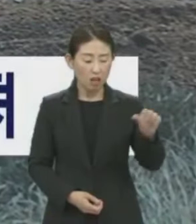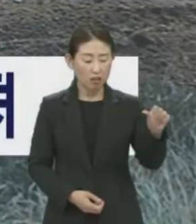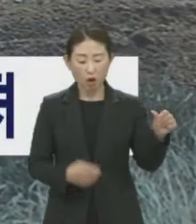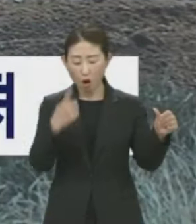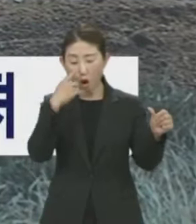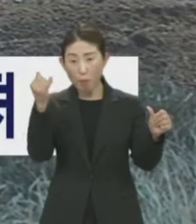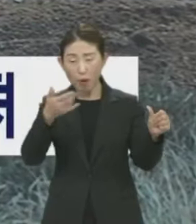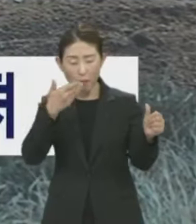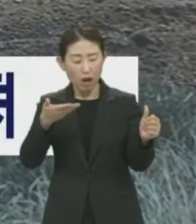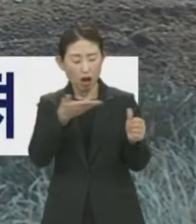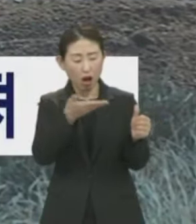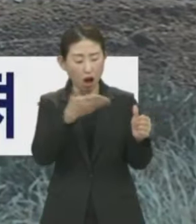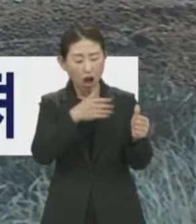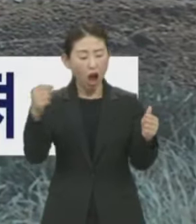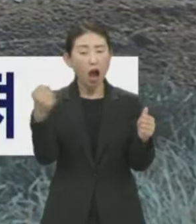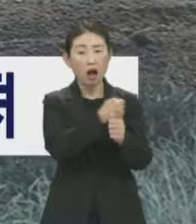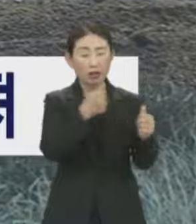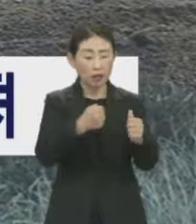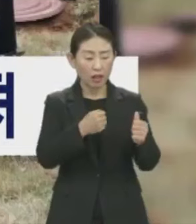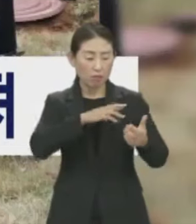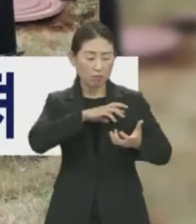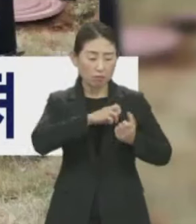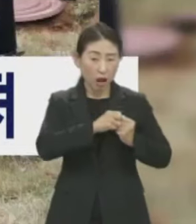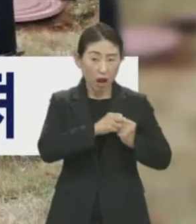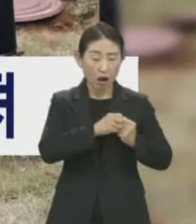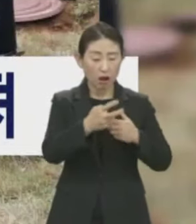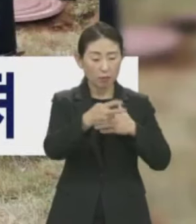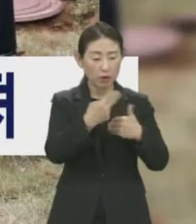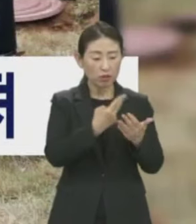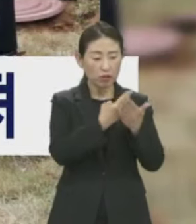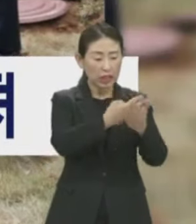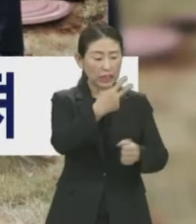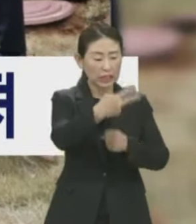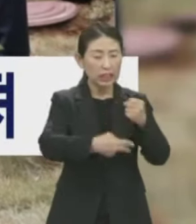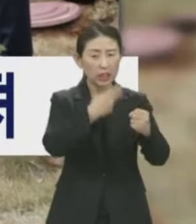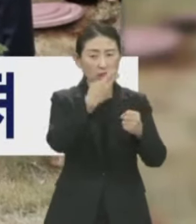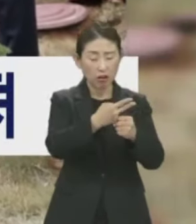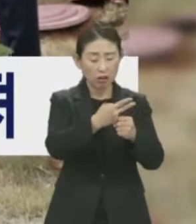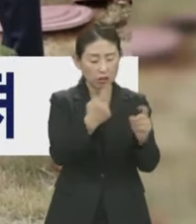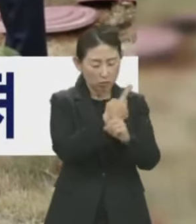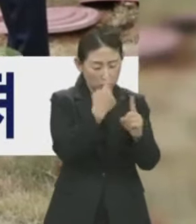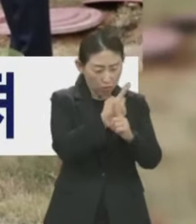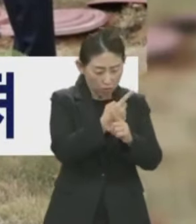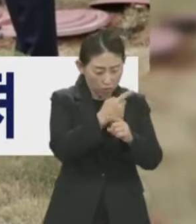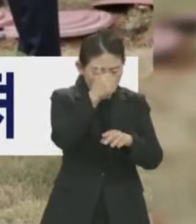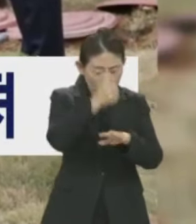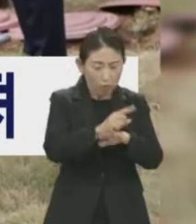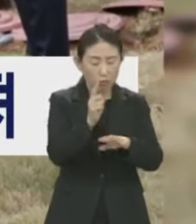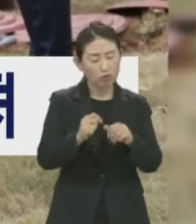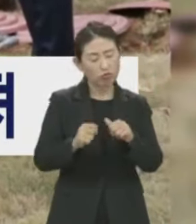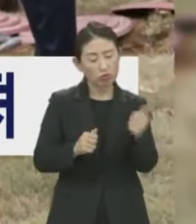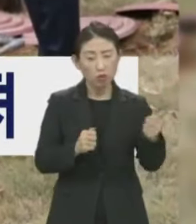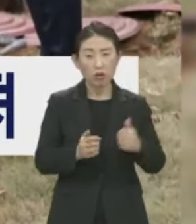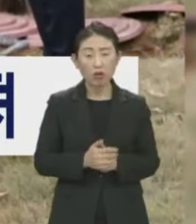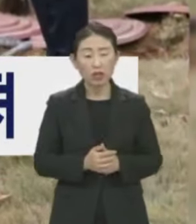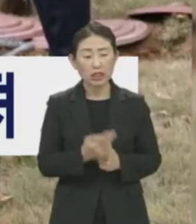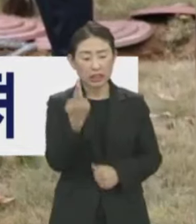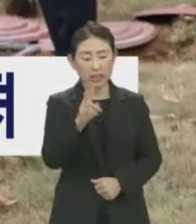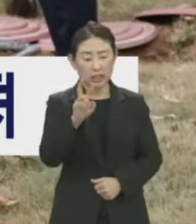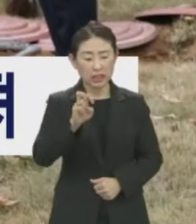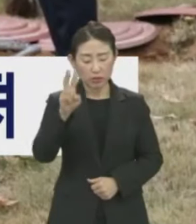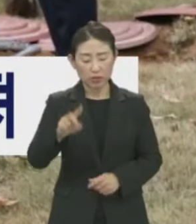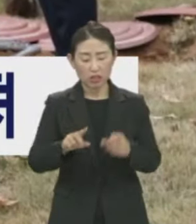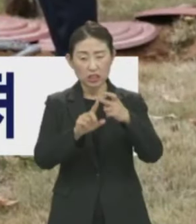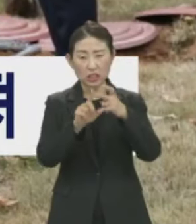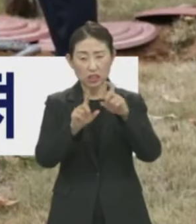친모의 방임과 학대로 심정지 상태에서 2년간 치료를 받아온 영아가 결국 숨졌습니다. 지난 2022년